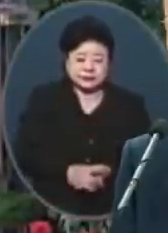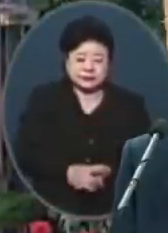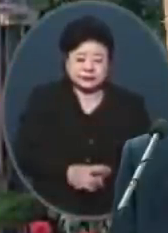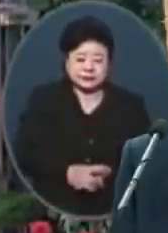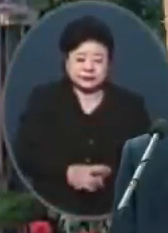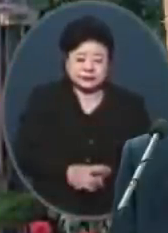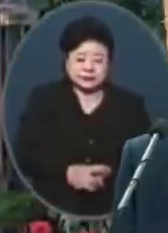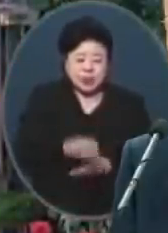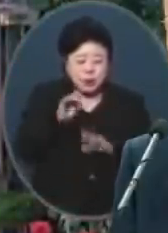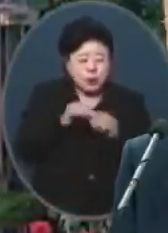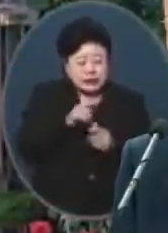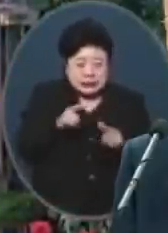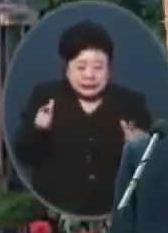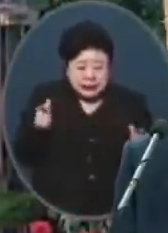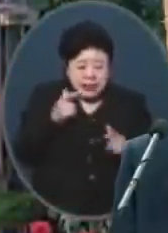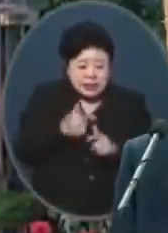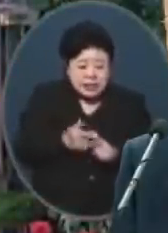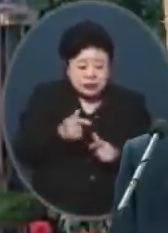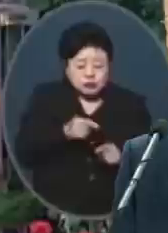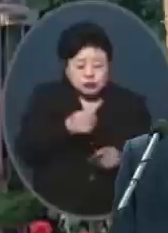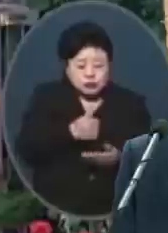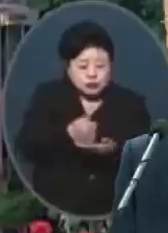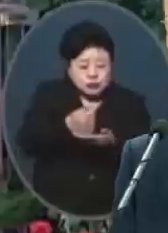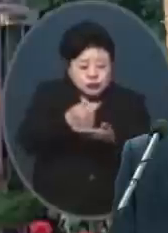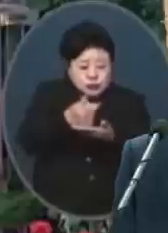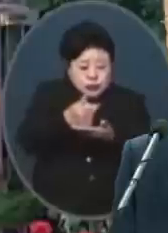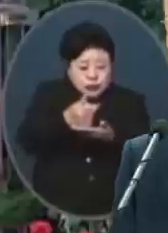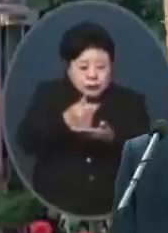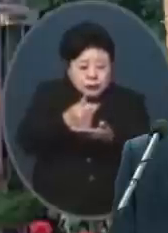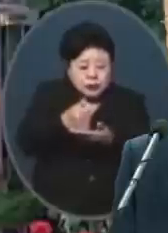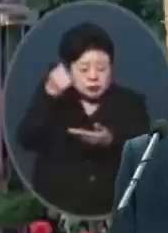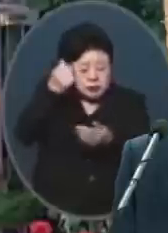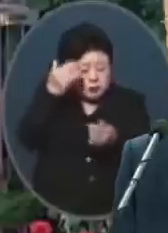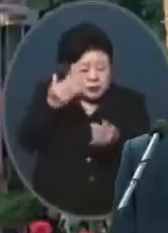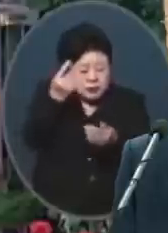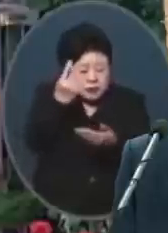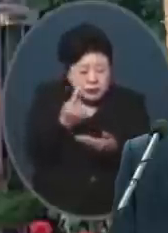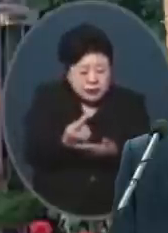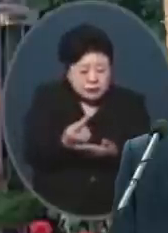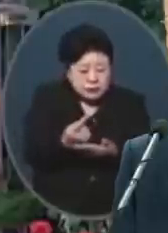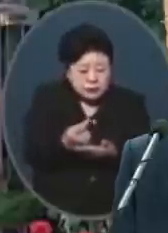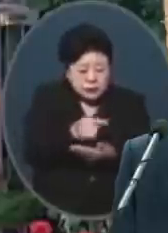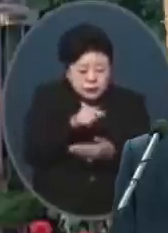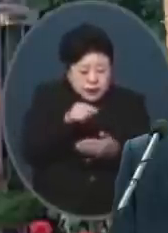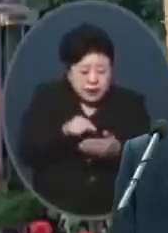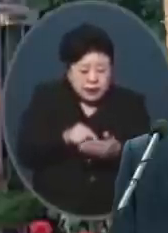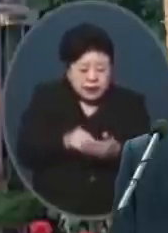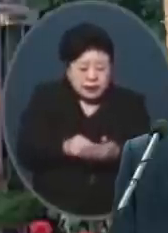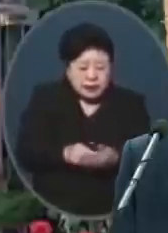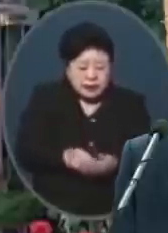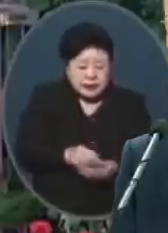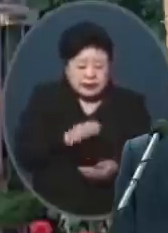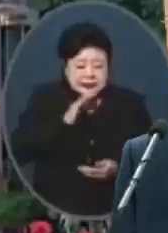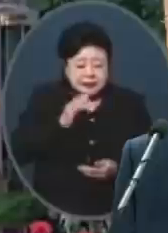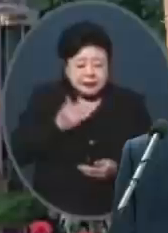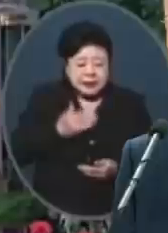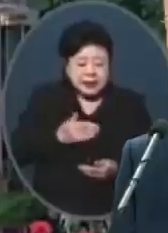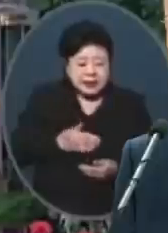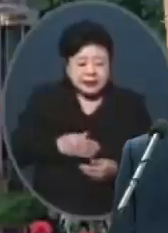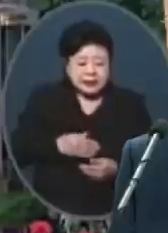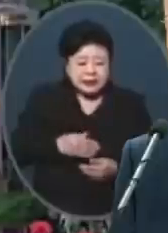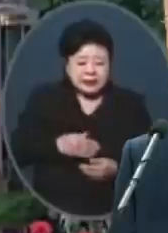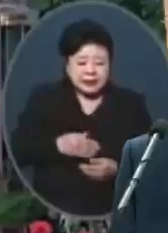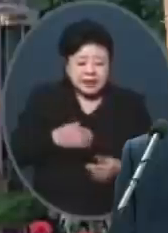목마르지 않습니다 예수님을 믿으면 우리 안에 성령께서 임하심으로 우리 안에 참된 기쁨과 만족이